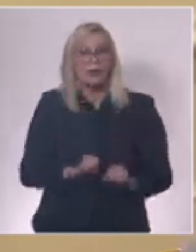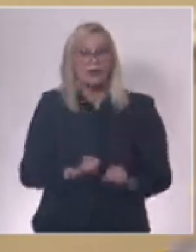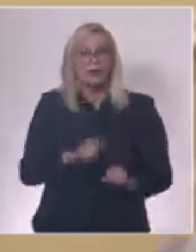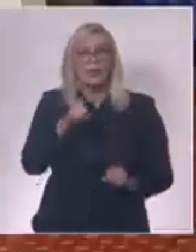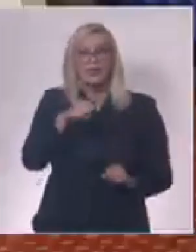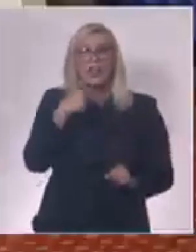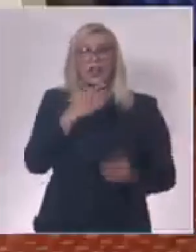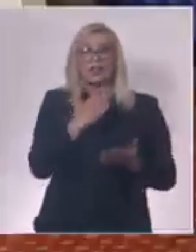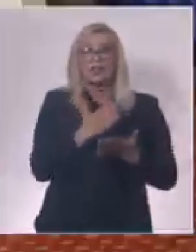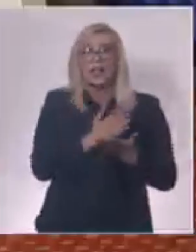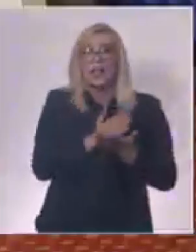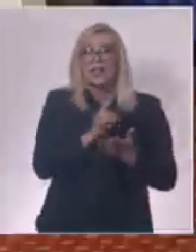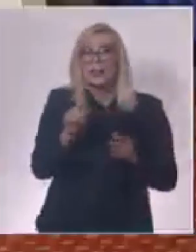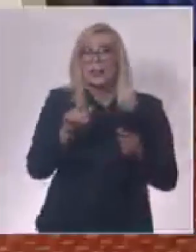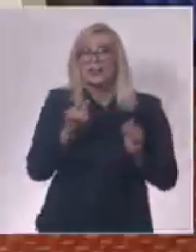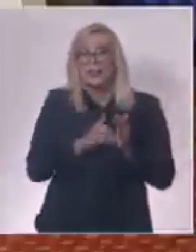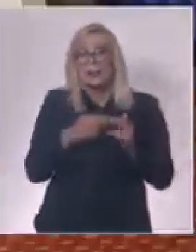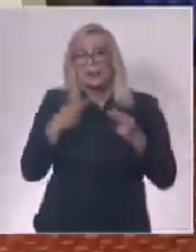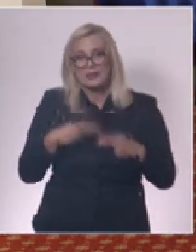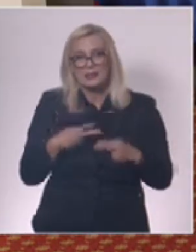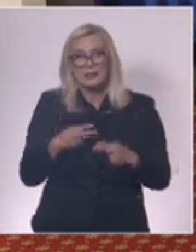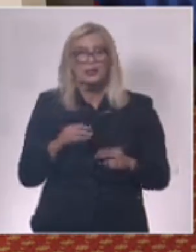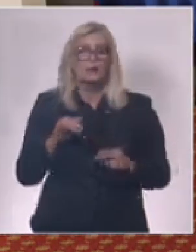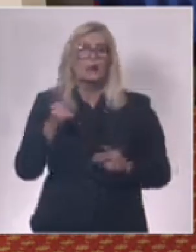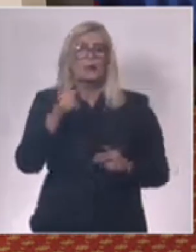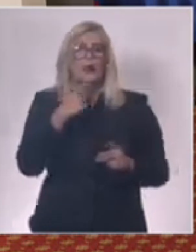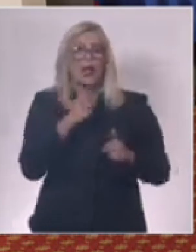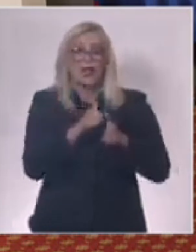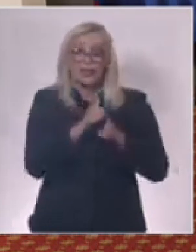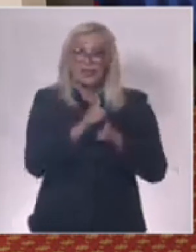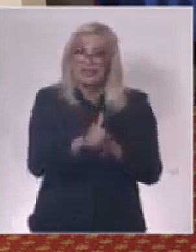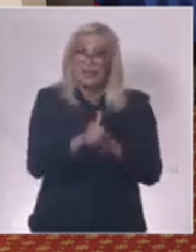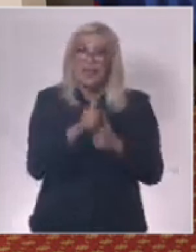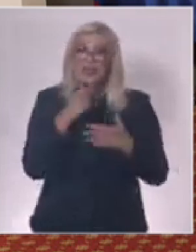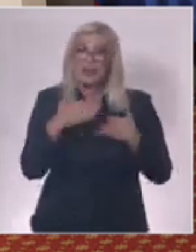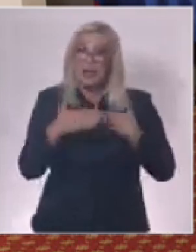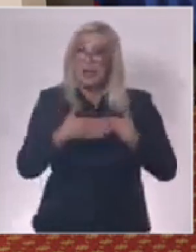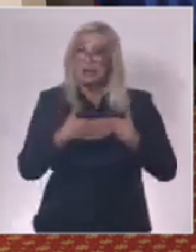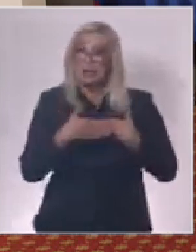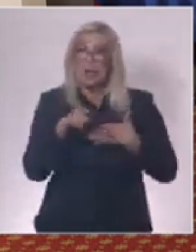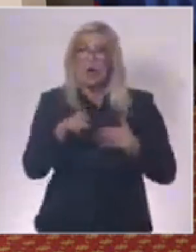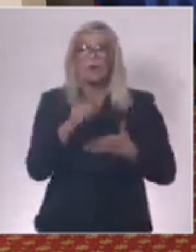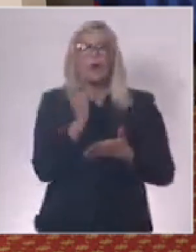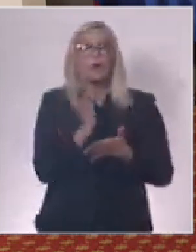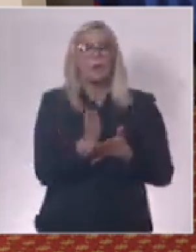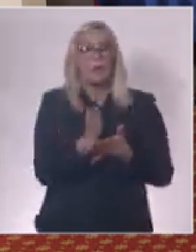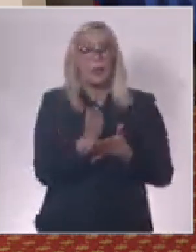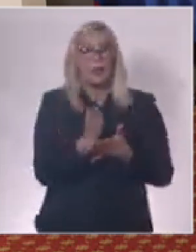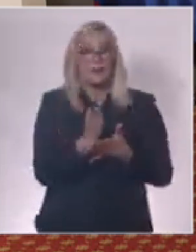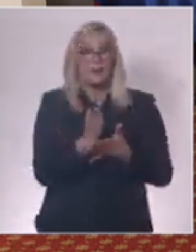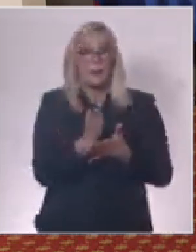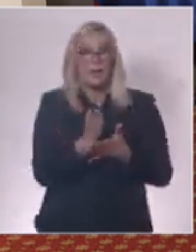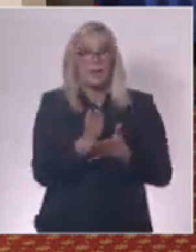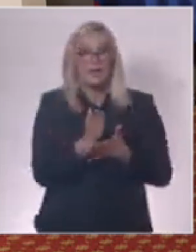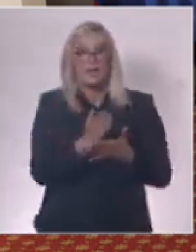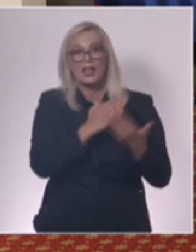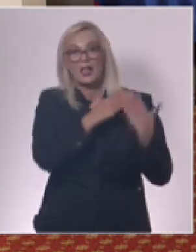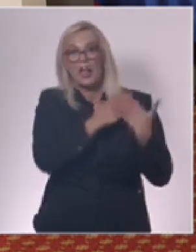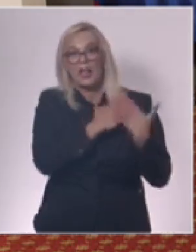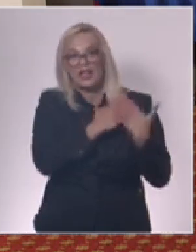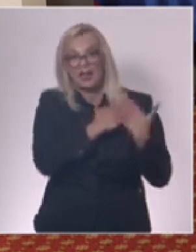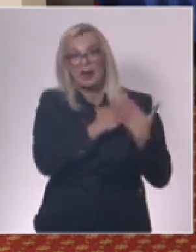провокации. Благодарам. Да, ги следиме однесувањата на овој тип на грбот на